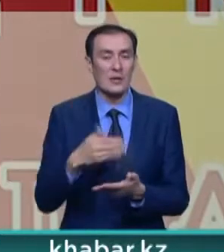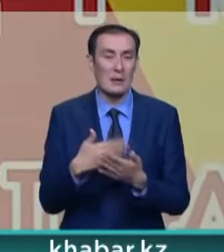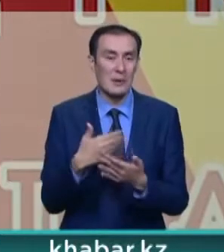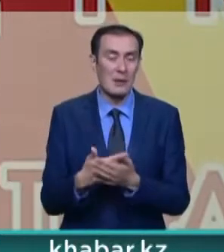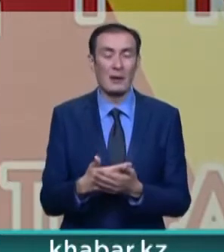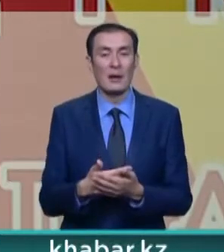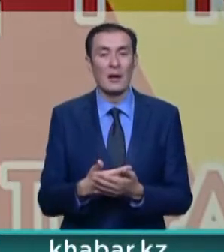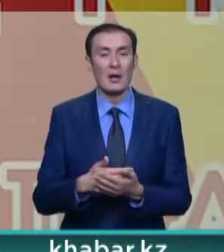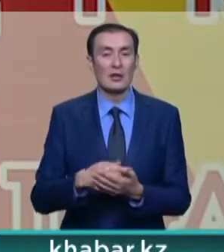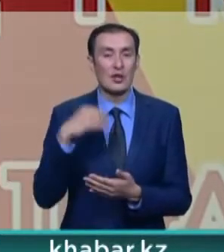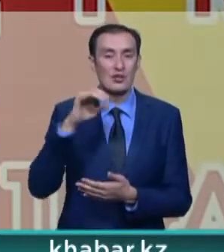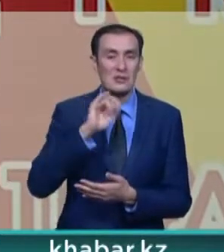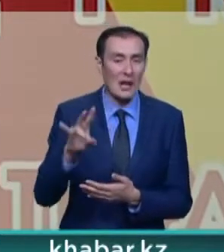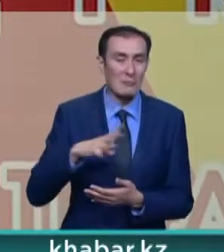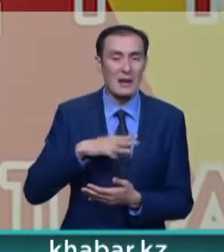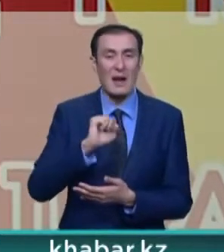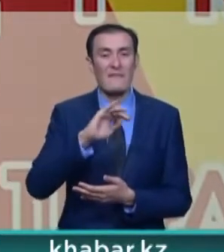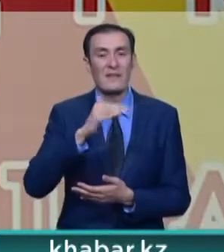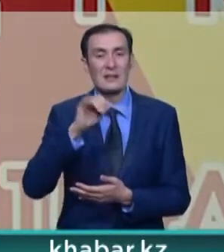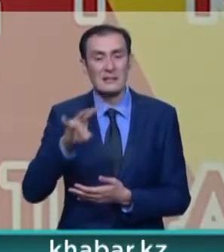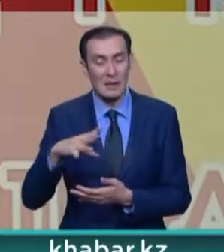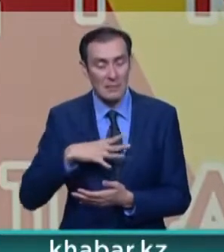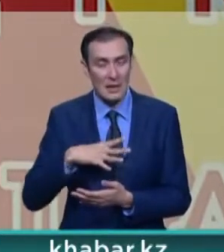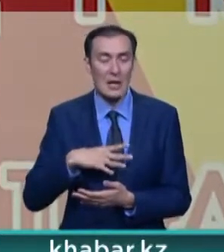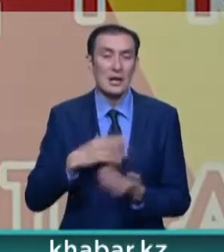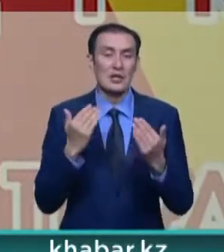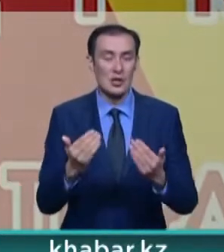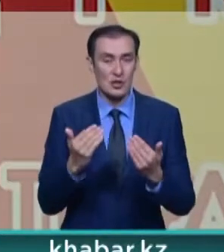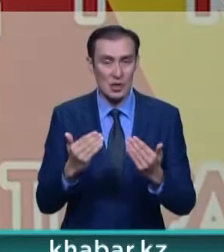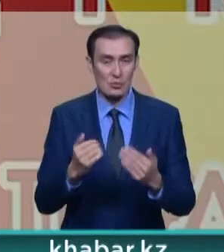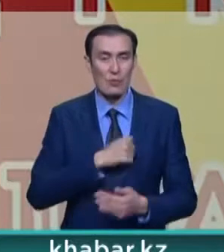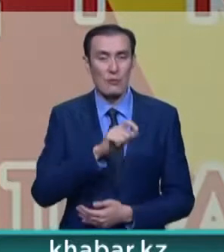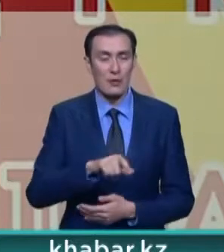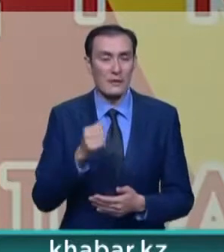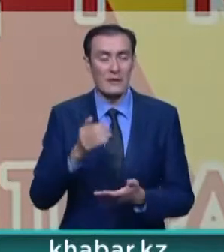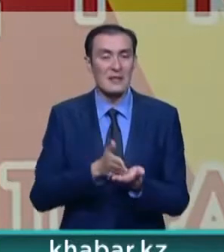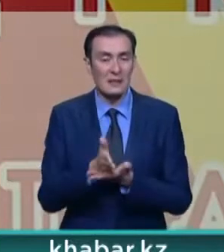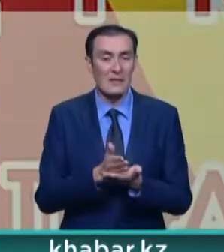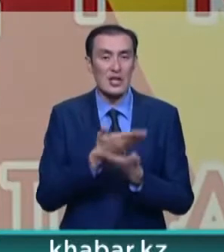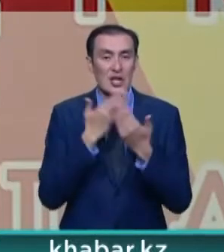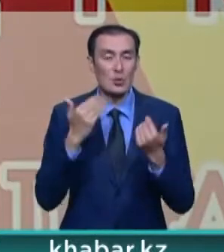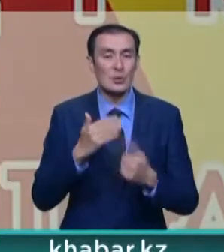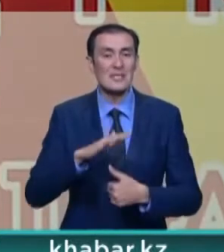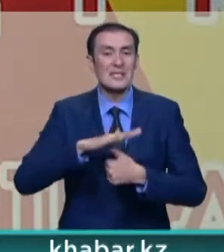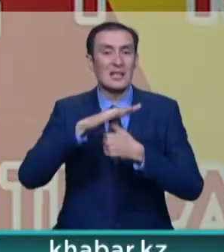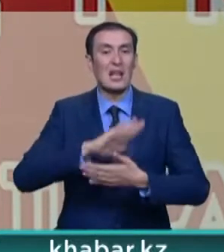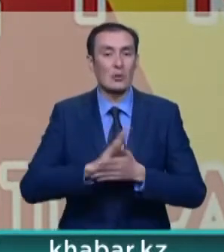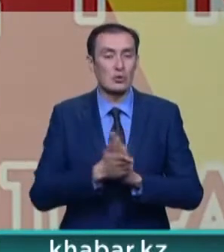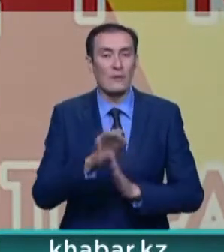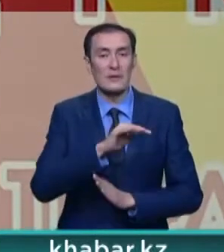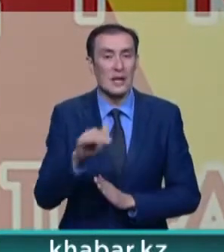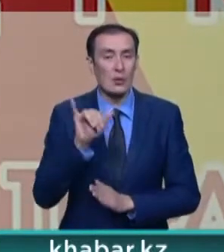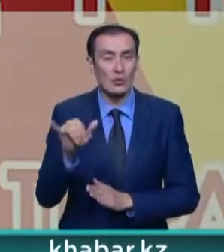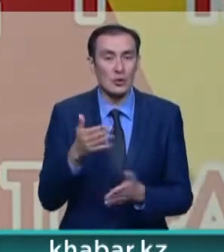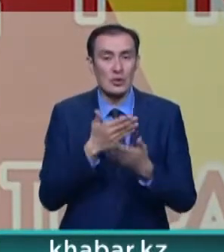как Таджикистан и Афганистан. По словам моих спикеров, сейчас у воинов-интернационалистов нет статуса, то есть официально они